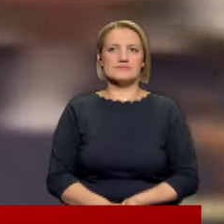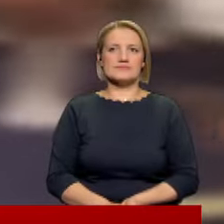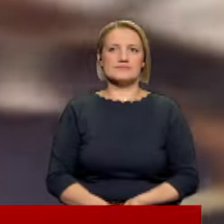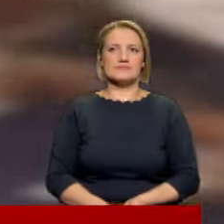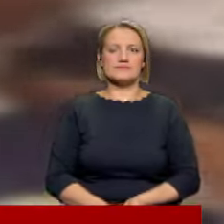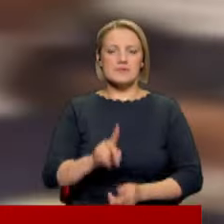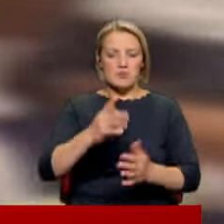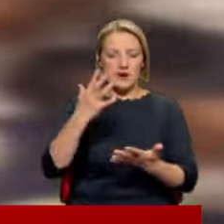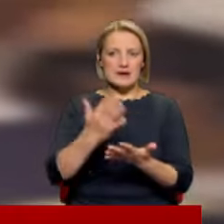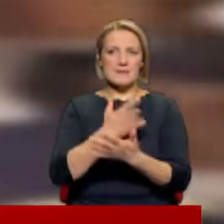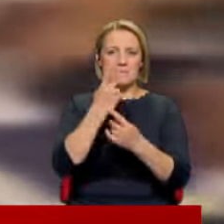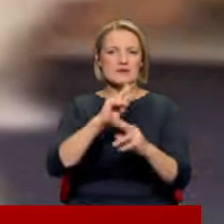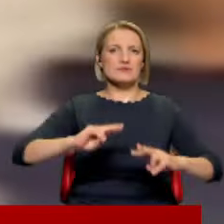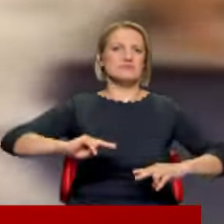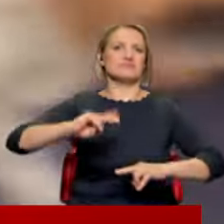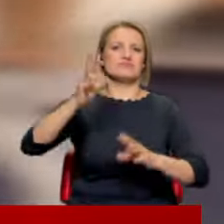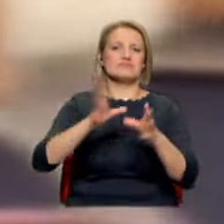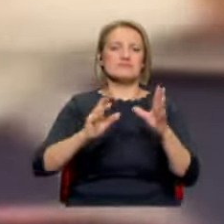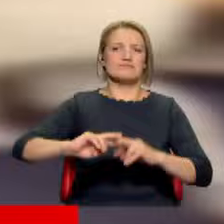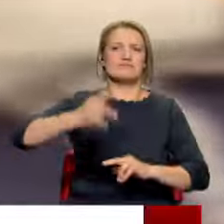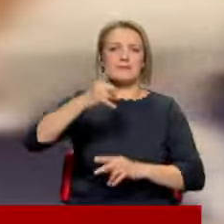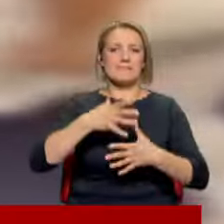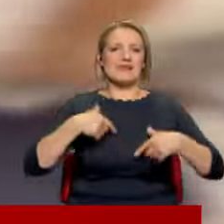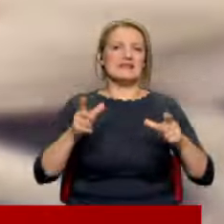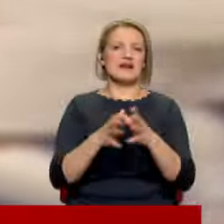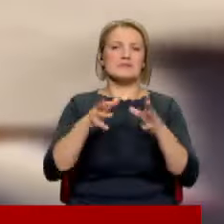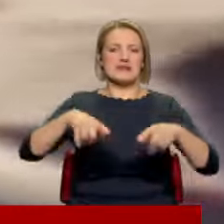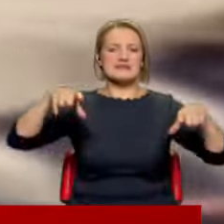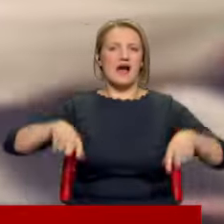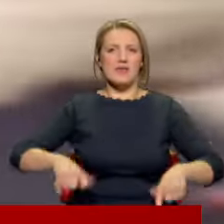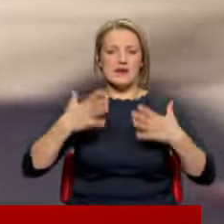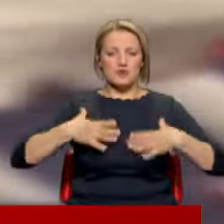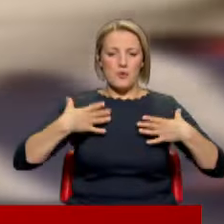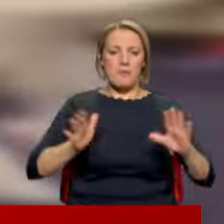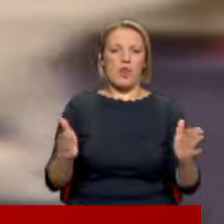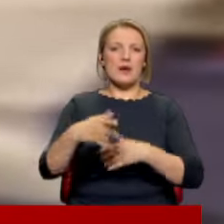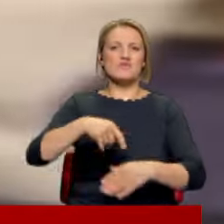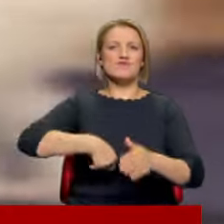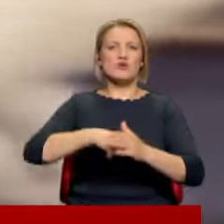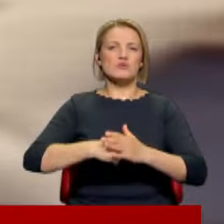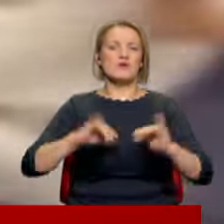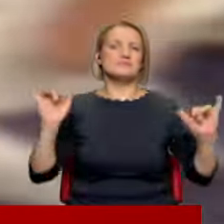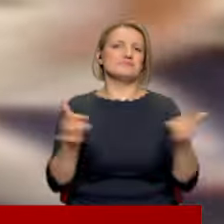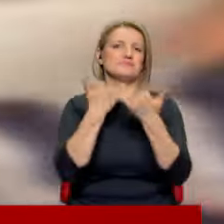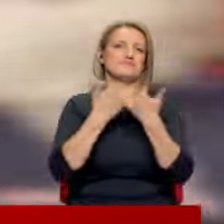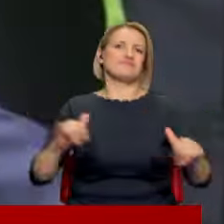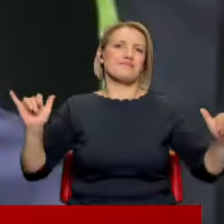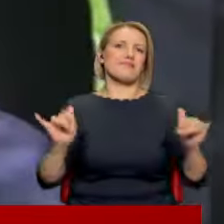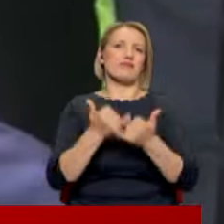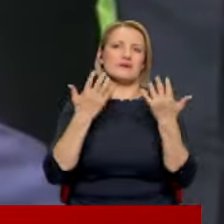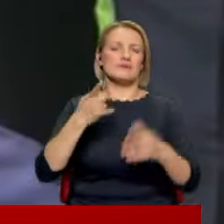gol! Bu galibiyet bir üst tura taşıdı milli takımımızı. Sahada, soyunma odasında futbolcular doyasıya kutladı